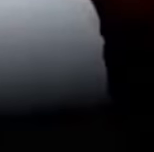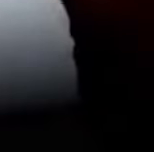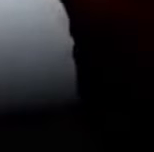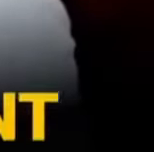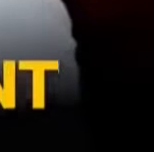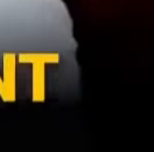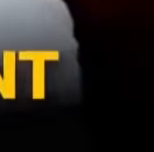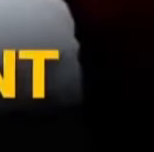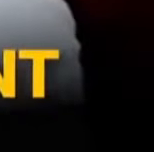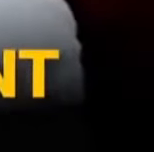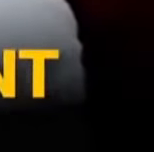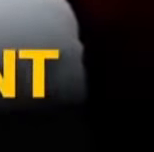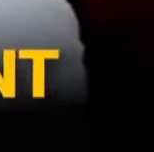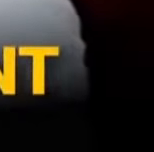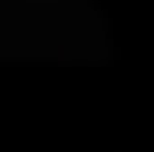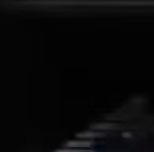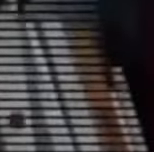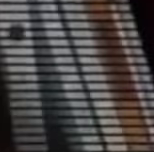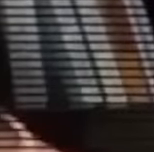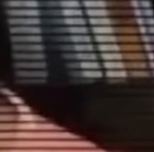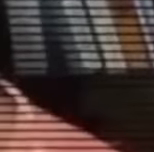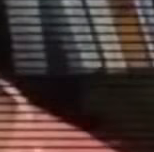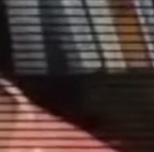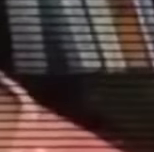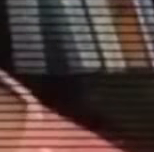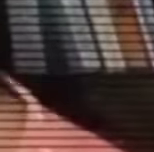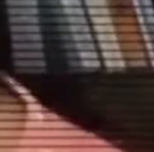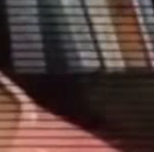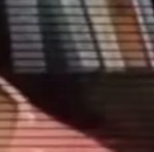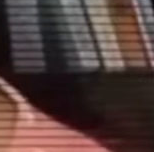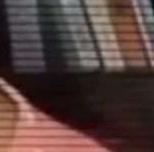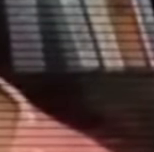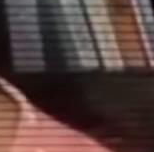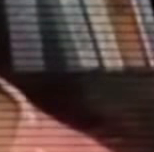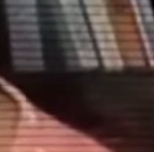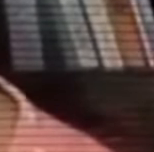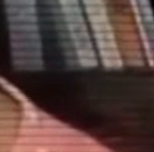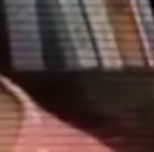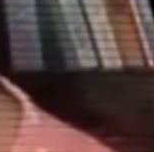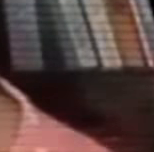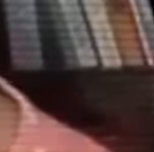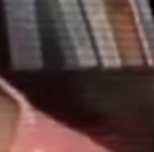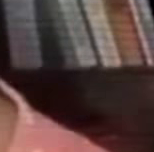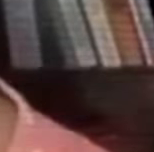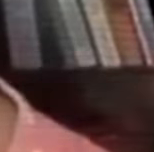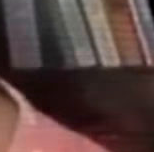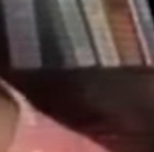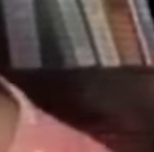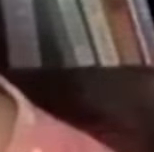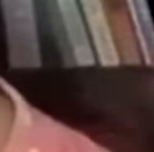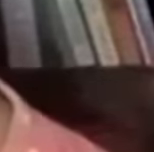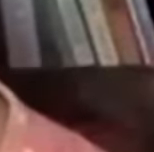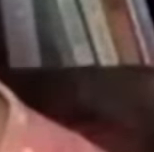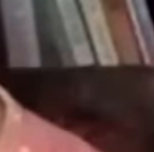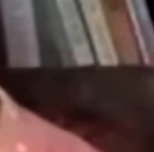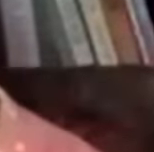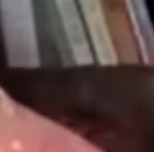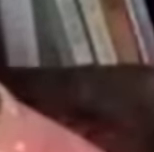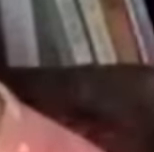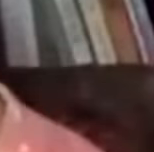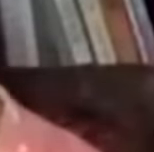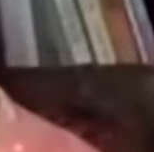2 beses bilang pangulo. Ambisyoso siya at wala siyang hesitation kung anong gusto